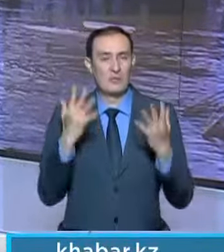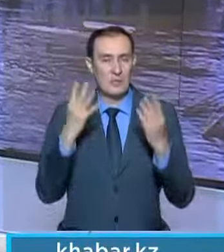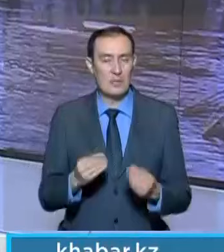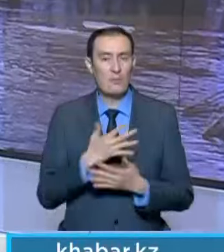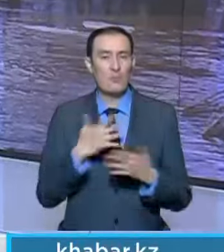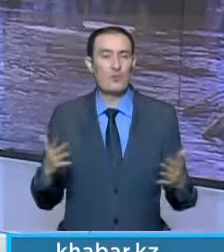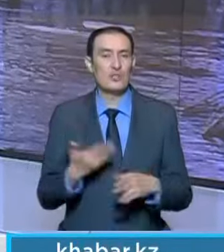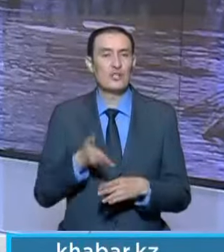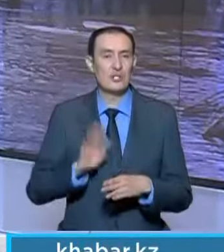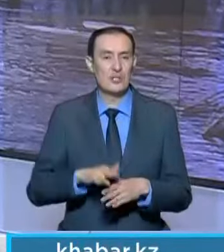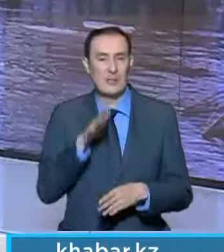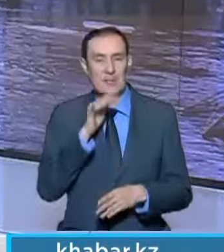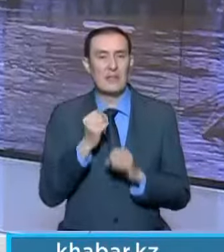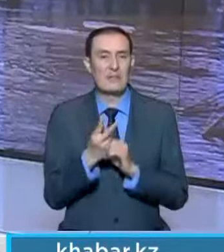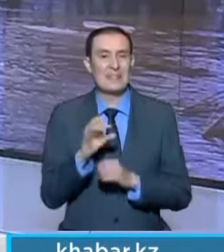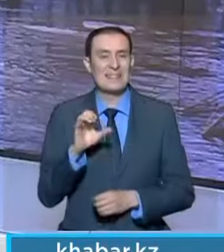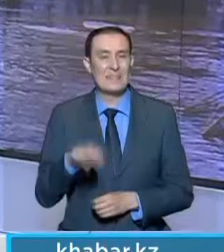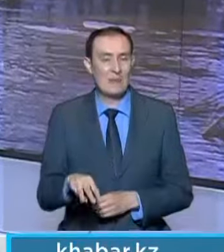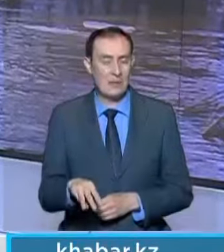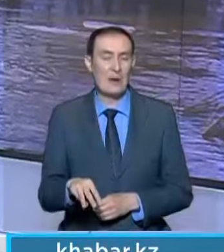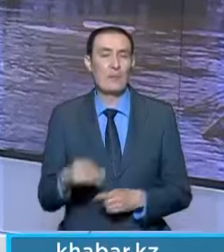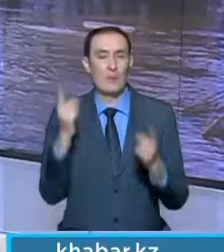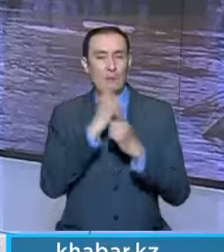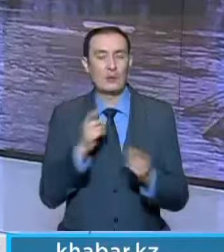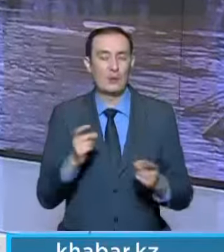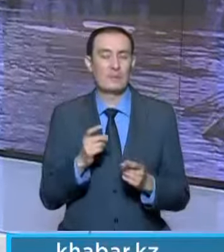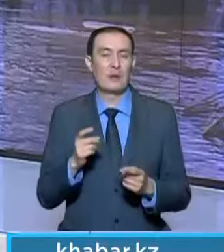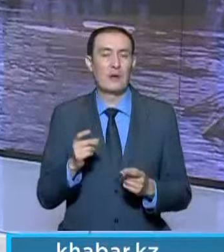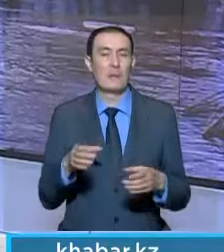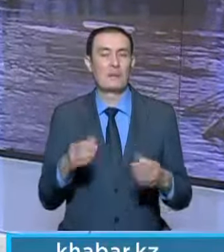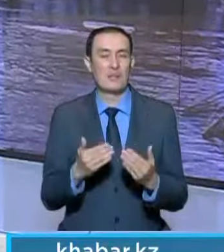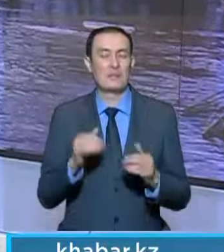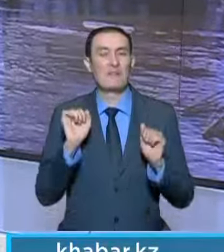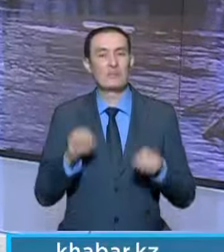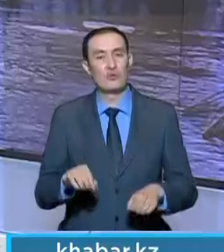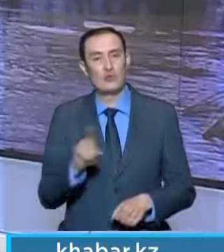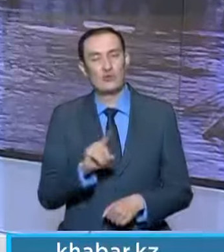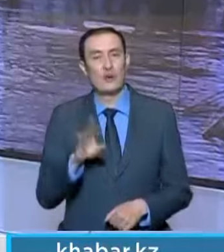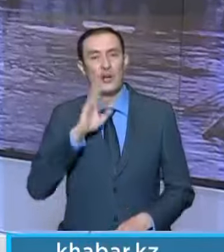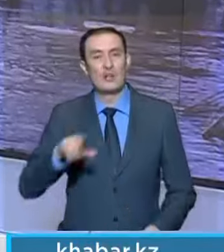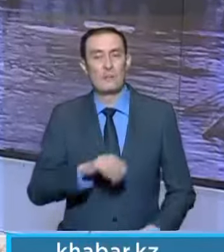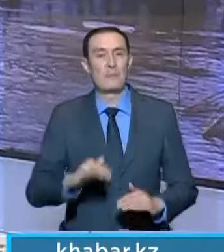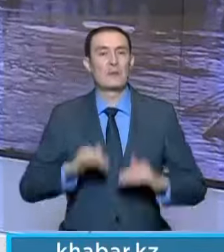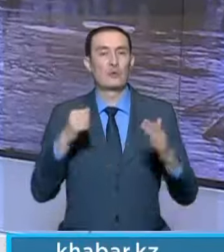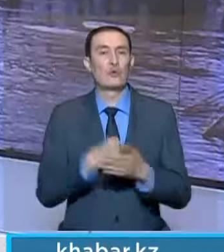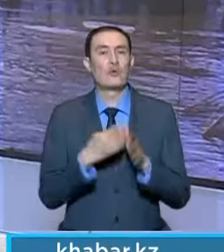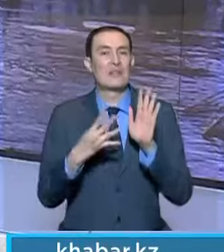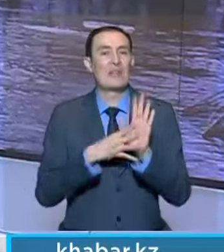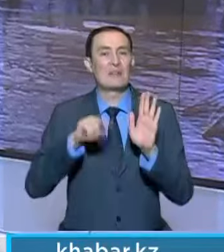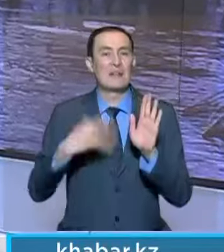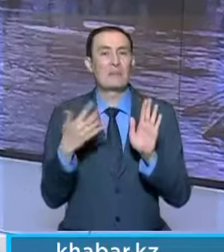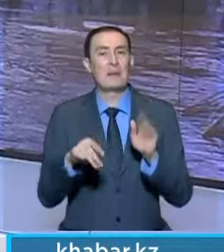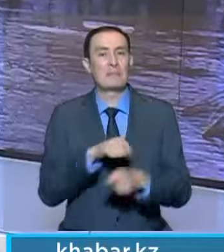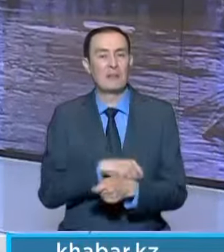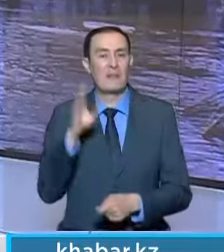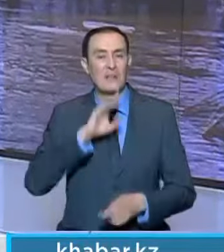он превысил критическую отметку на 12 сантиметров. По прогнозам Казгидромета, есть большая вероятность, что Жаик поднимется до 9,5 метров.